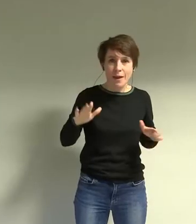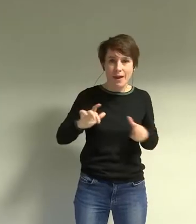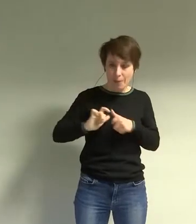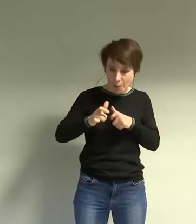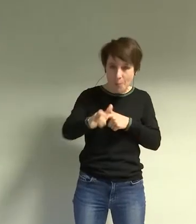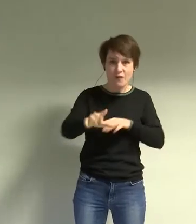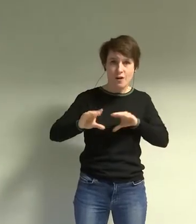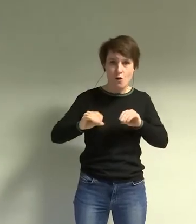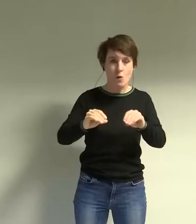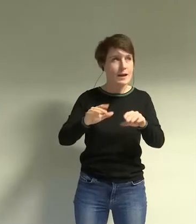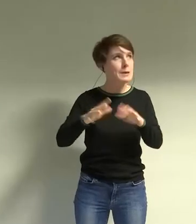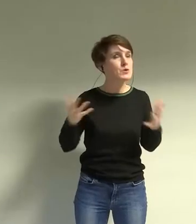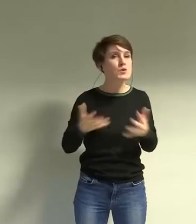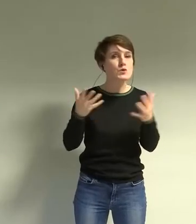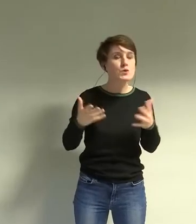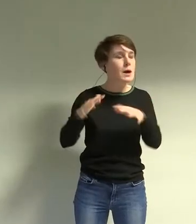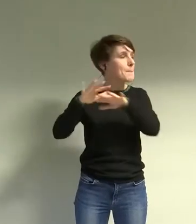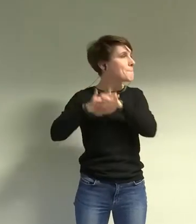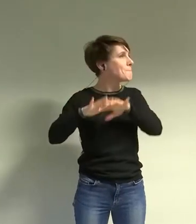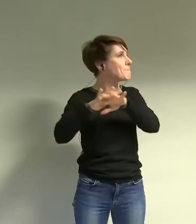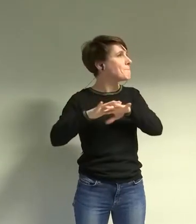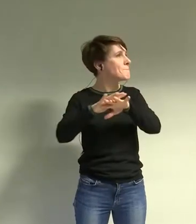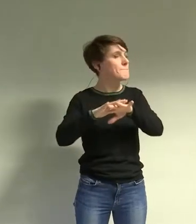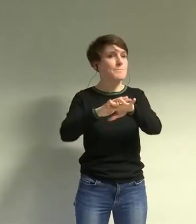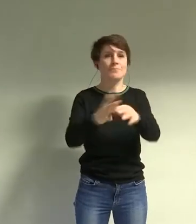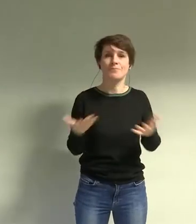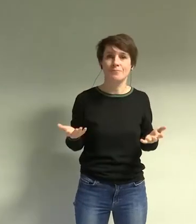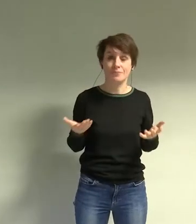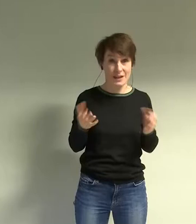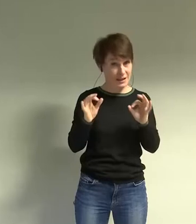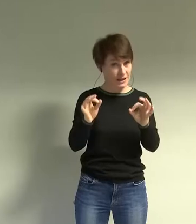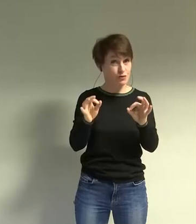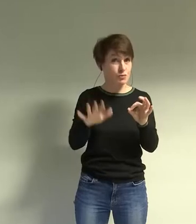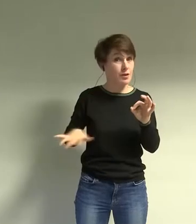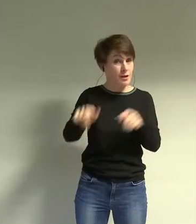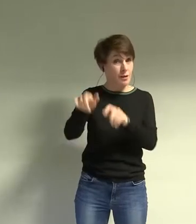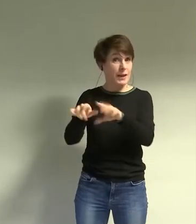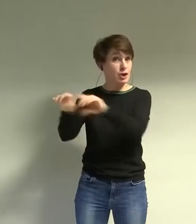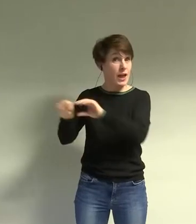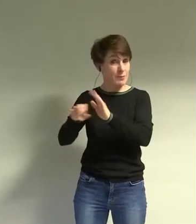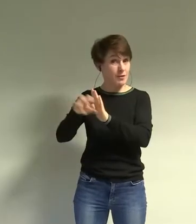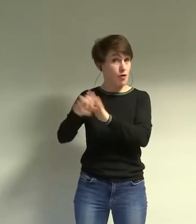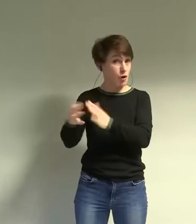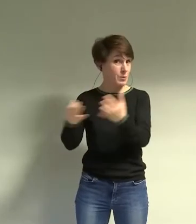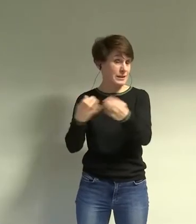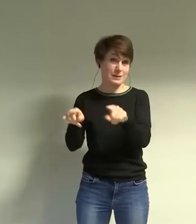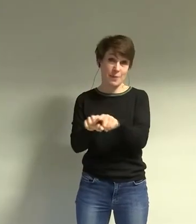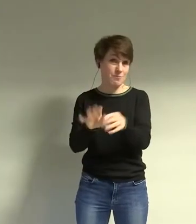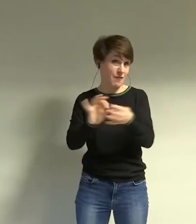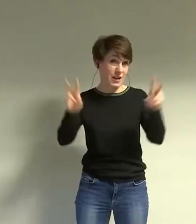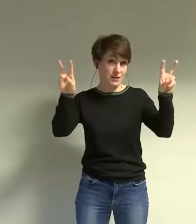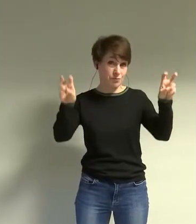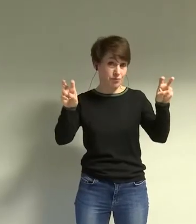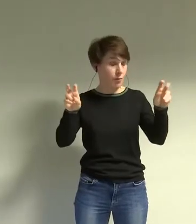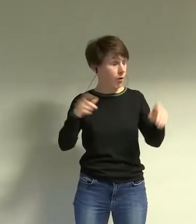comprises ce qui impacte toute la pertinence de l'exercice les habitants en parle mieux que moi premier verbatim j'ai été surpris